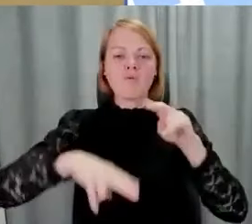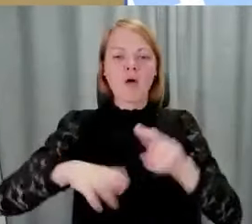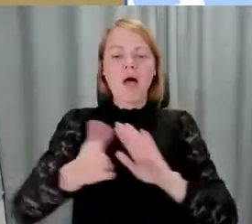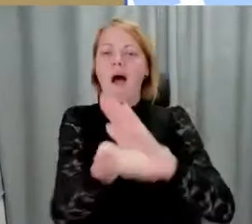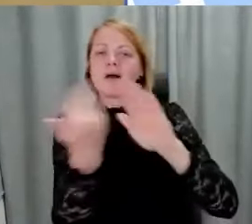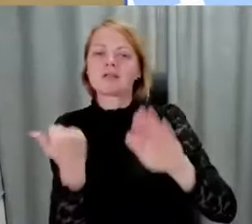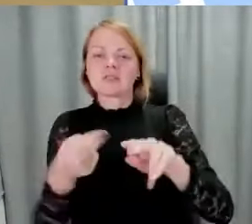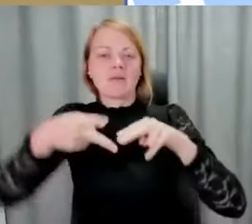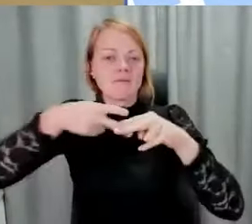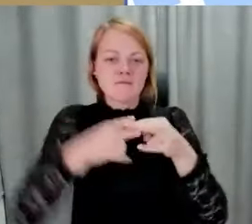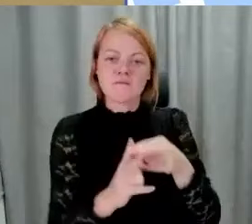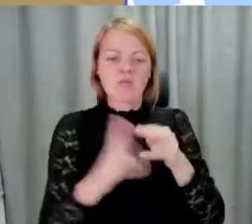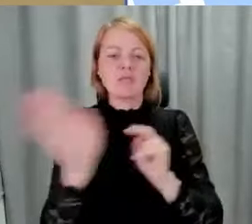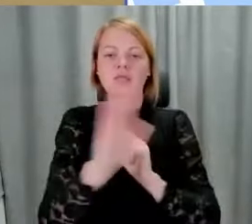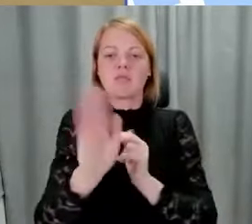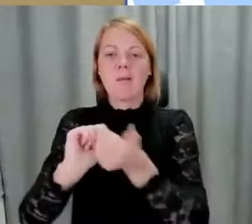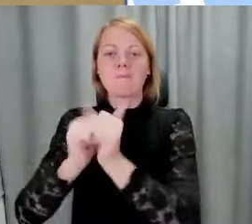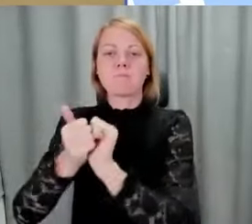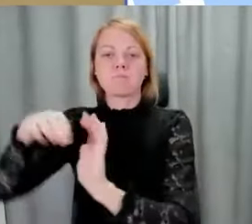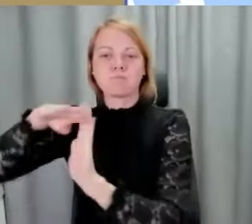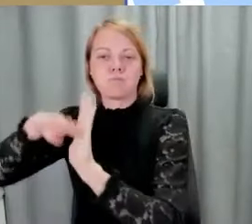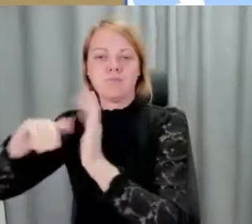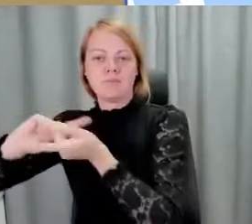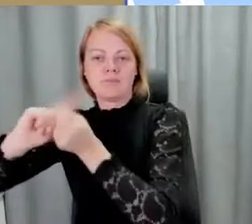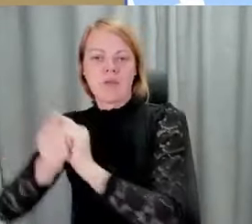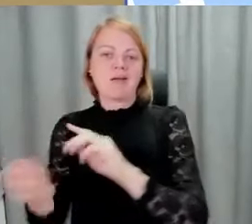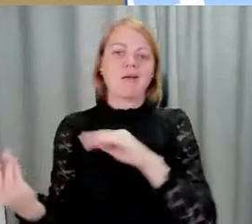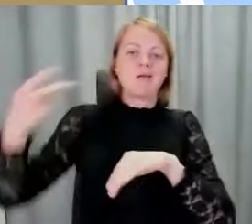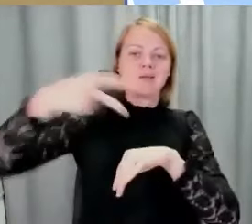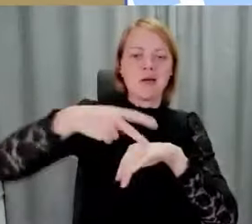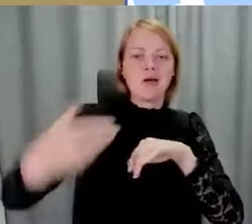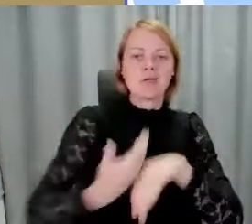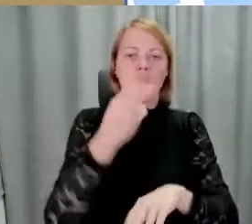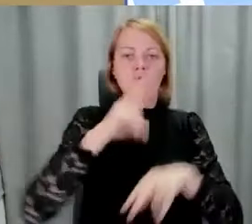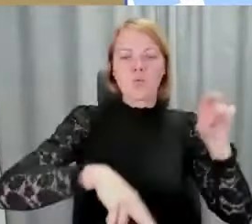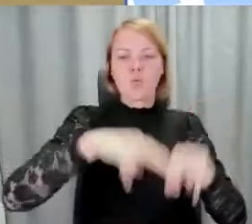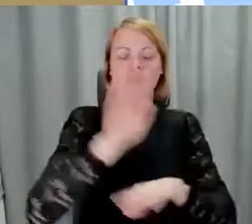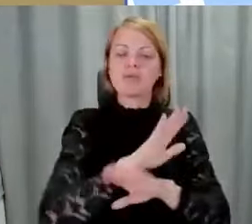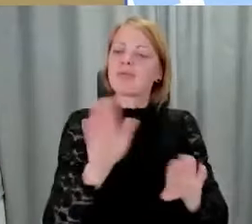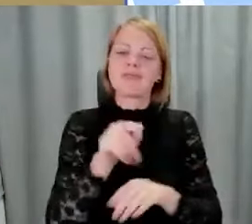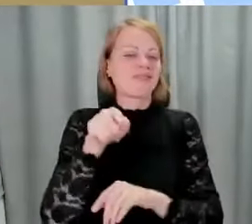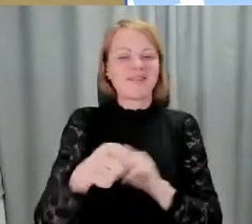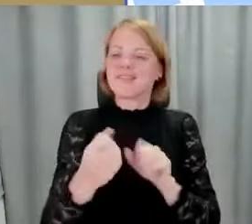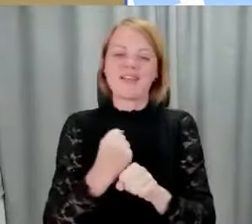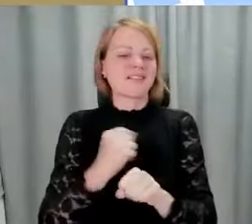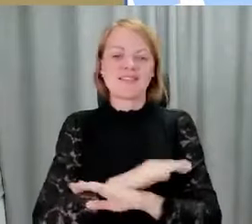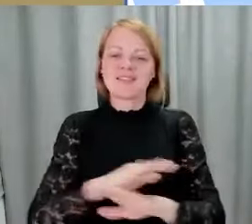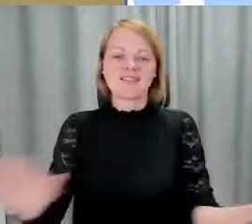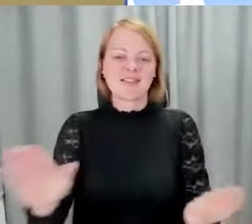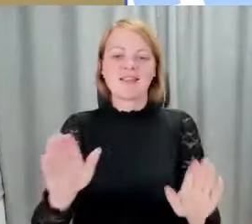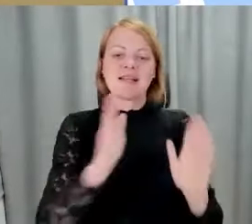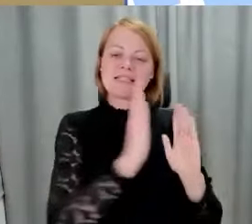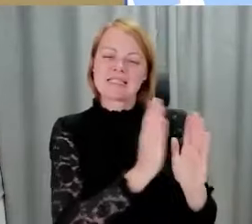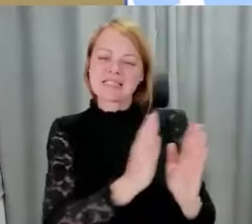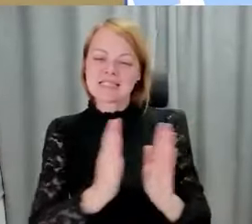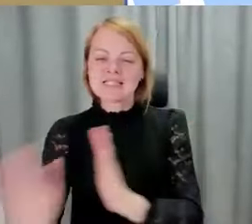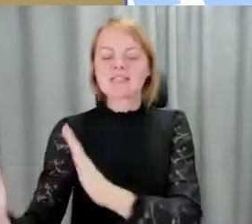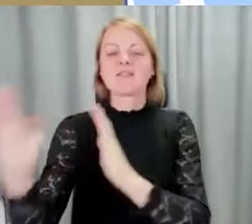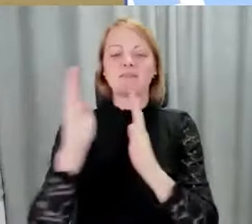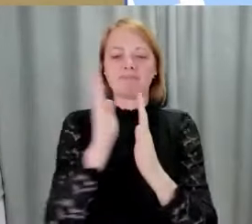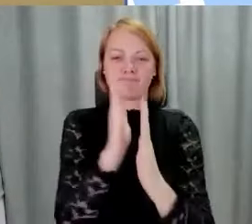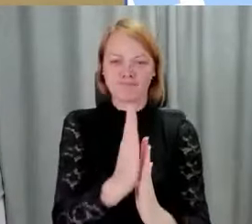rekur būvnormatīvs ir pamainījies, tagad būvējam kaut ko citu, tā tas nestrādā. Būvniecība ir ļoti inerts process, un mēs esam